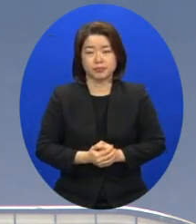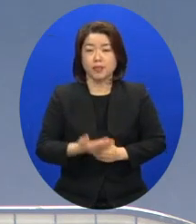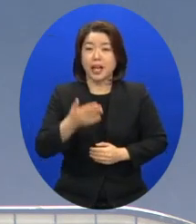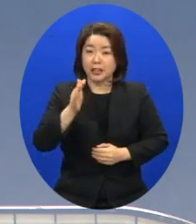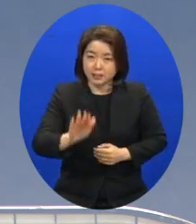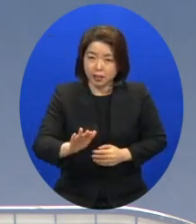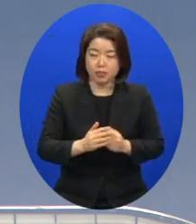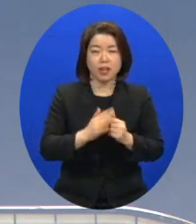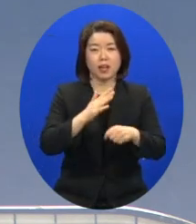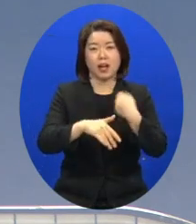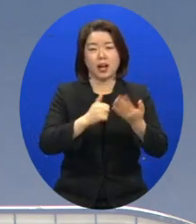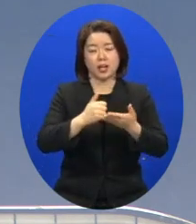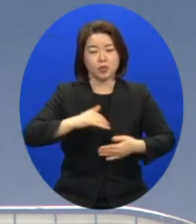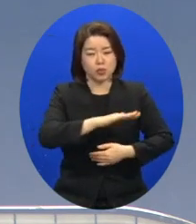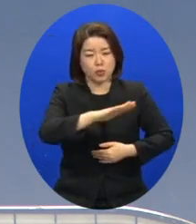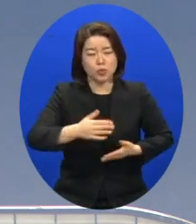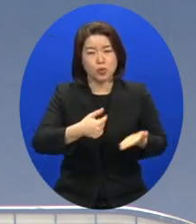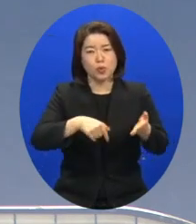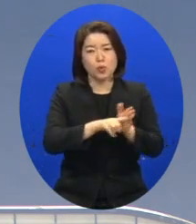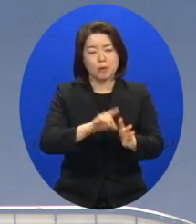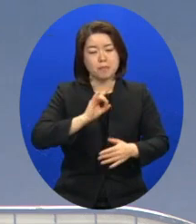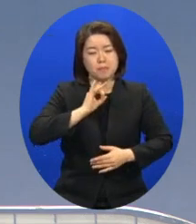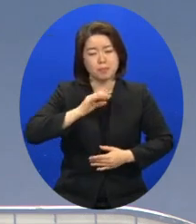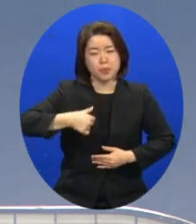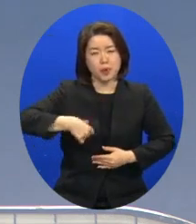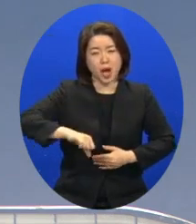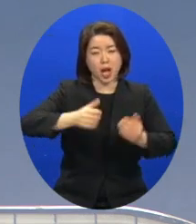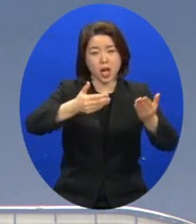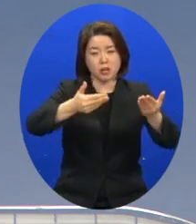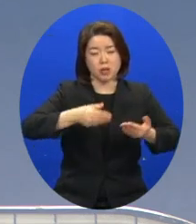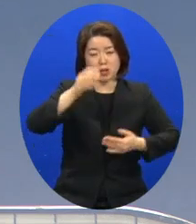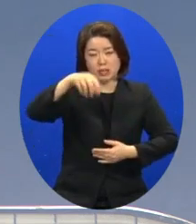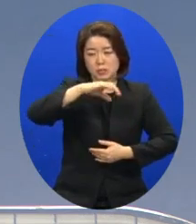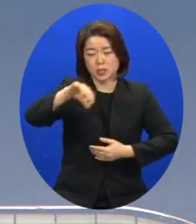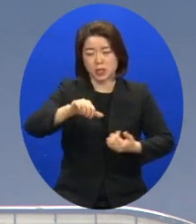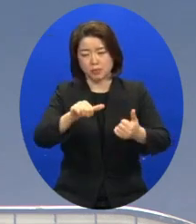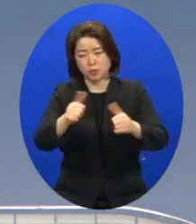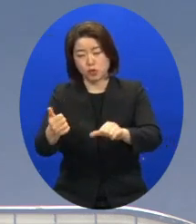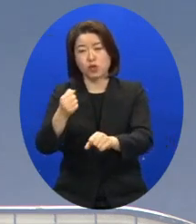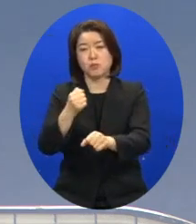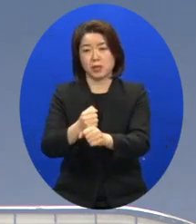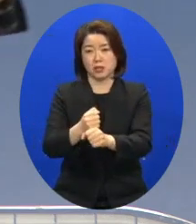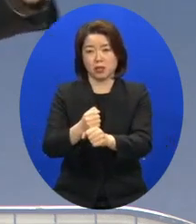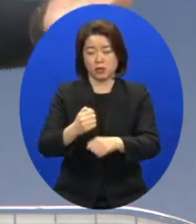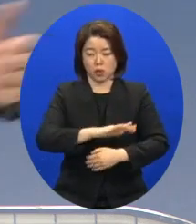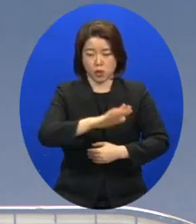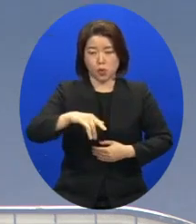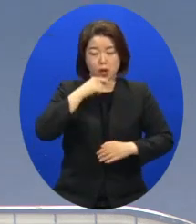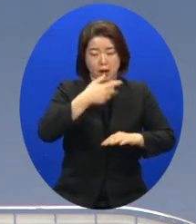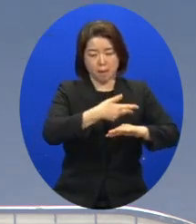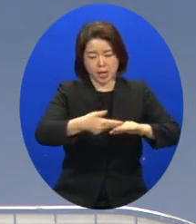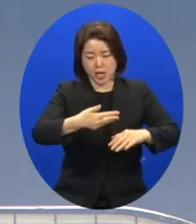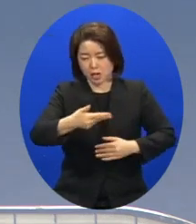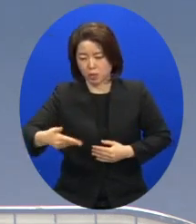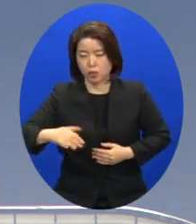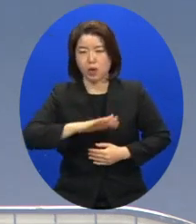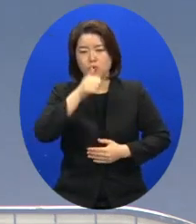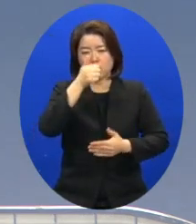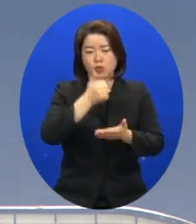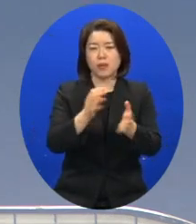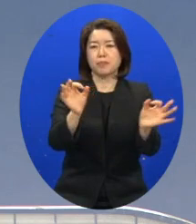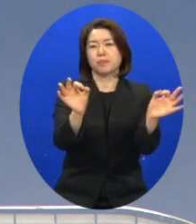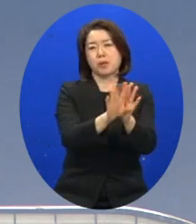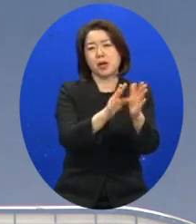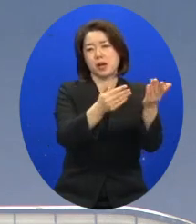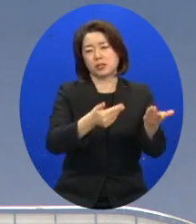그런데 하나님께서 우리를 위해서 독생자를 주셔서 십자가에 죽게 하시고 우리 위에 피흘려 우리의 죄를 속죄 하시고